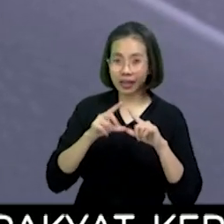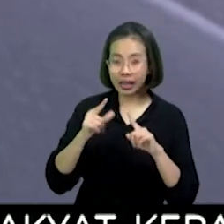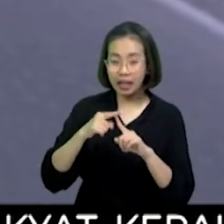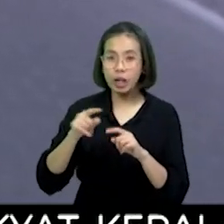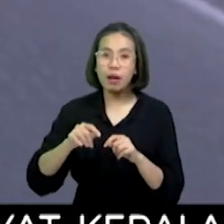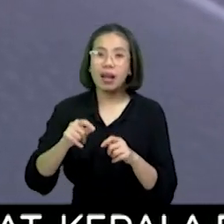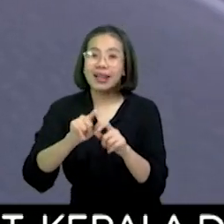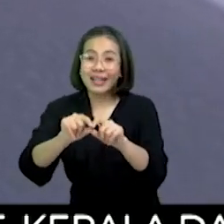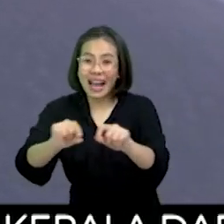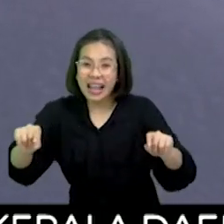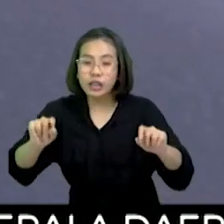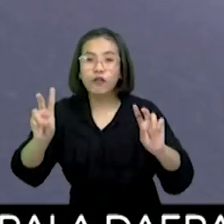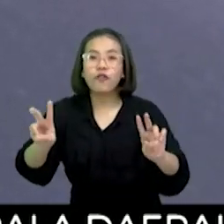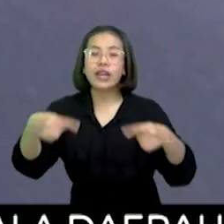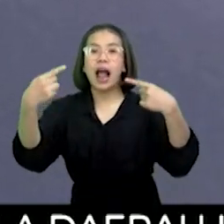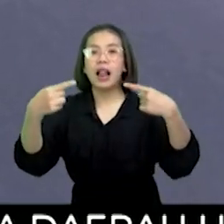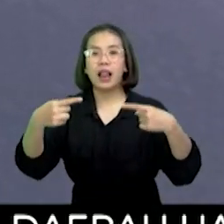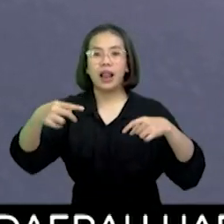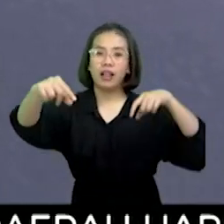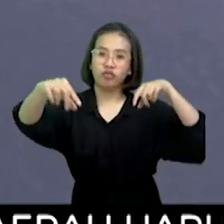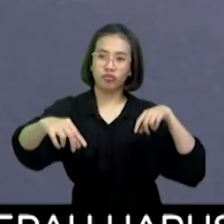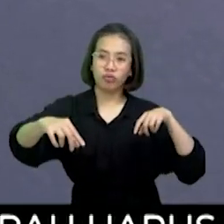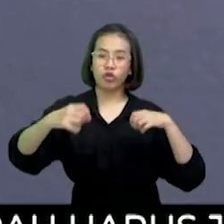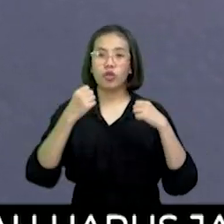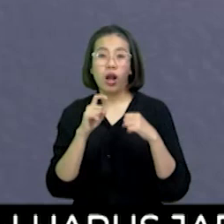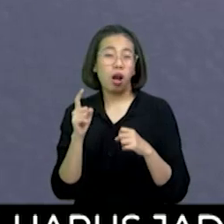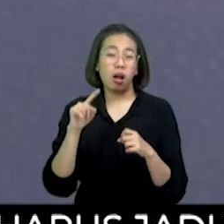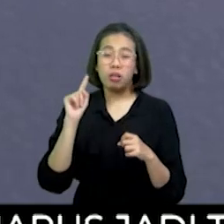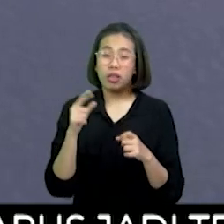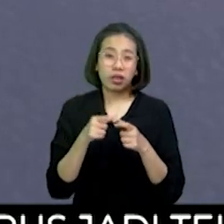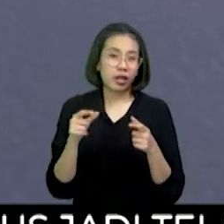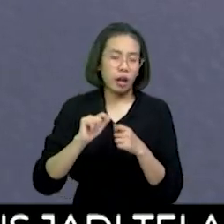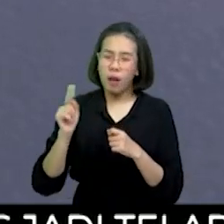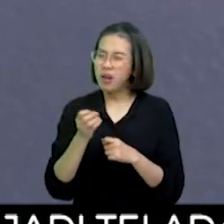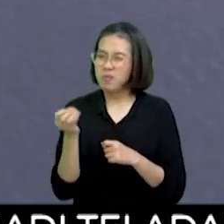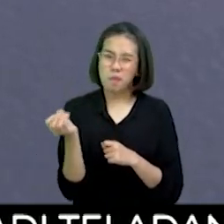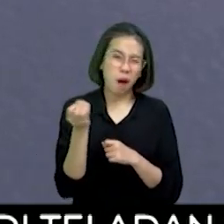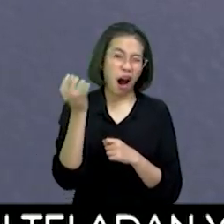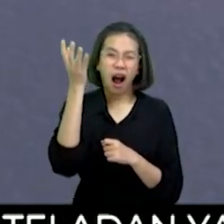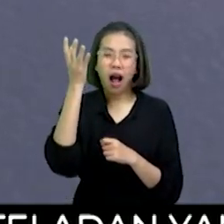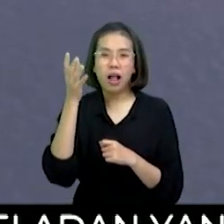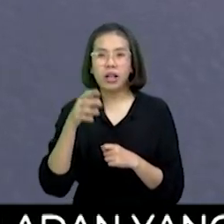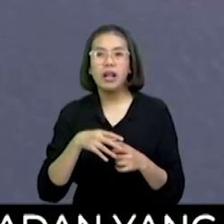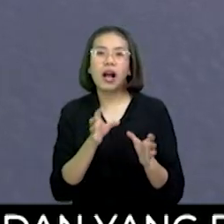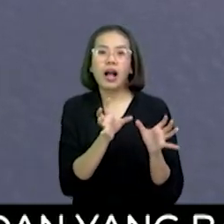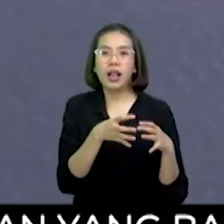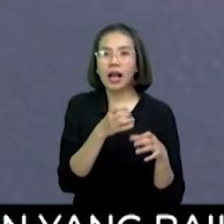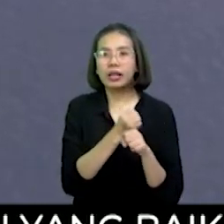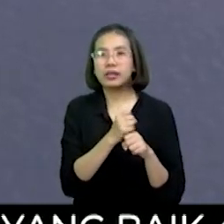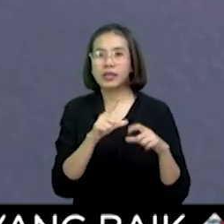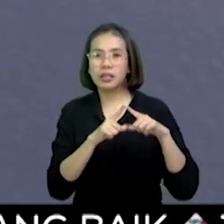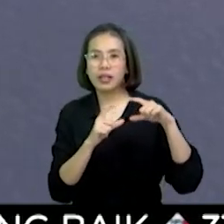Sementara itu, pemirsa, untuk kelas yang paling mahal dibayarkan menjadi dua kelas, yakni Deluxe Class yang